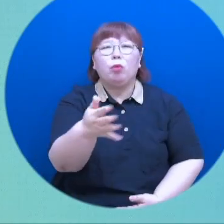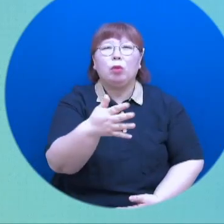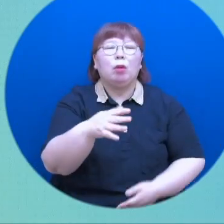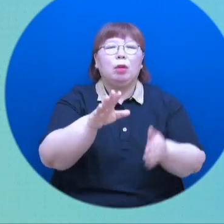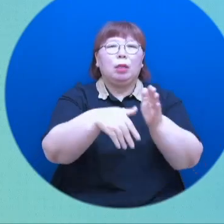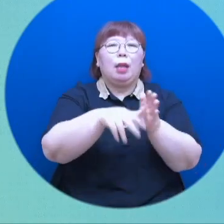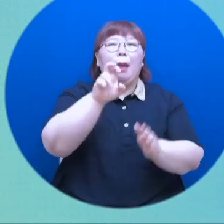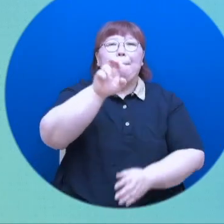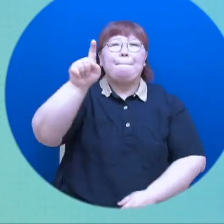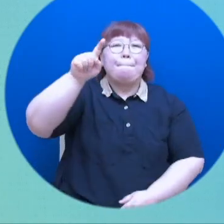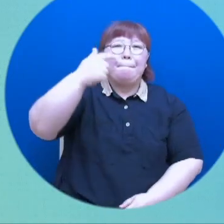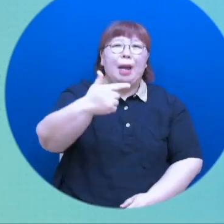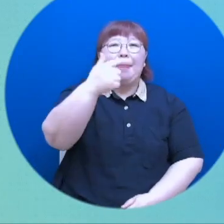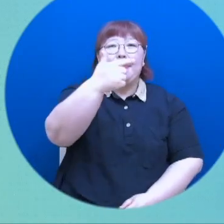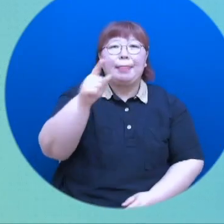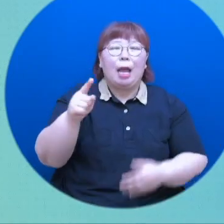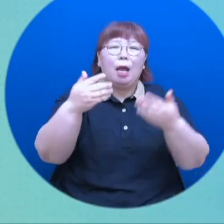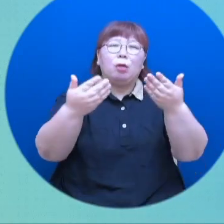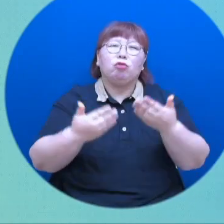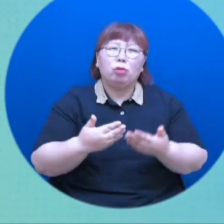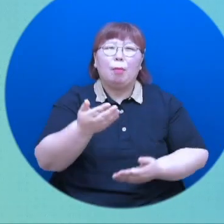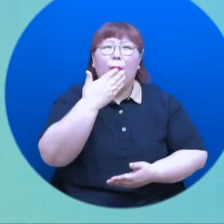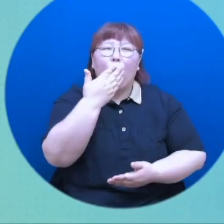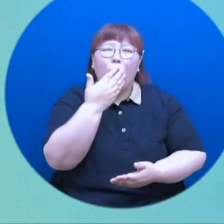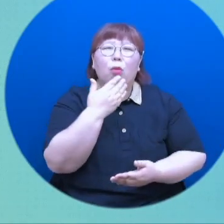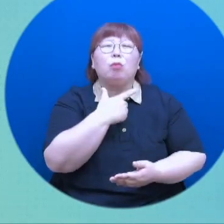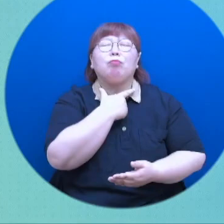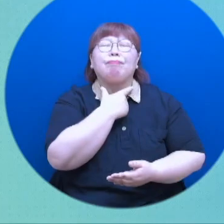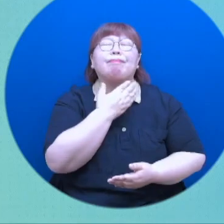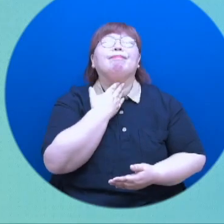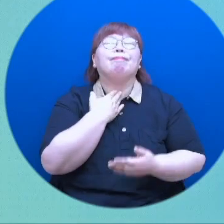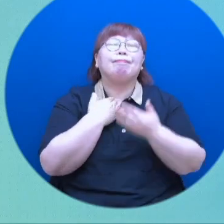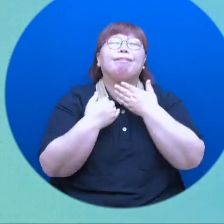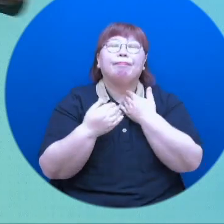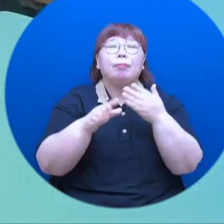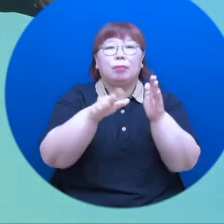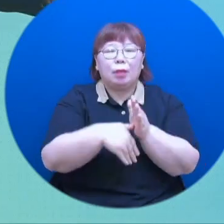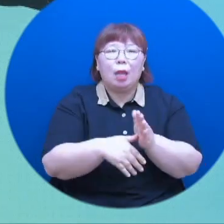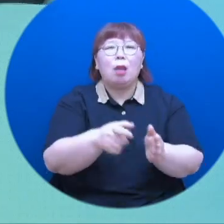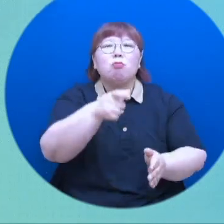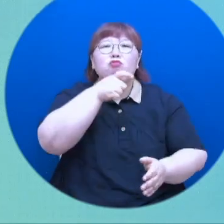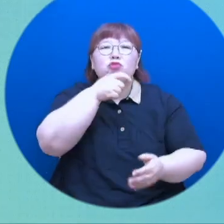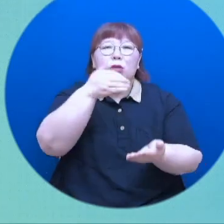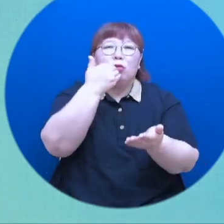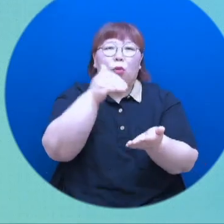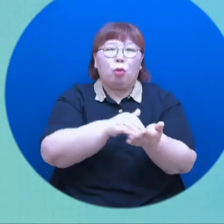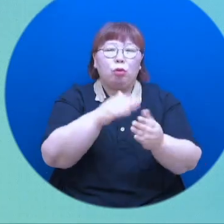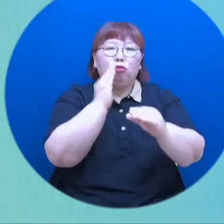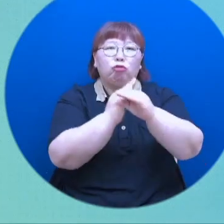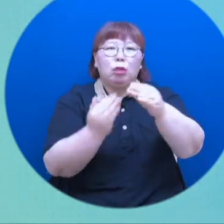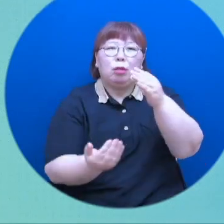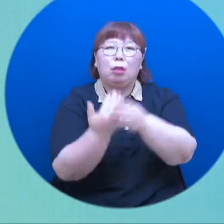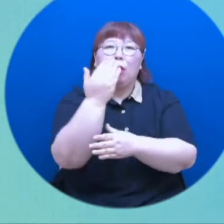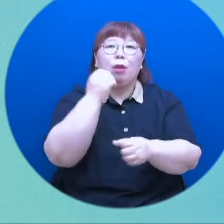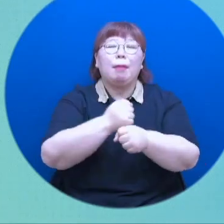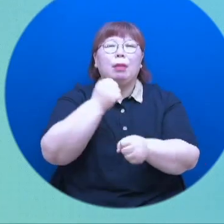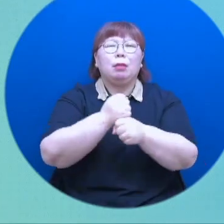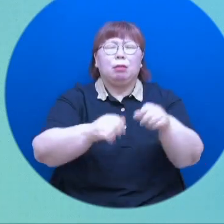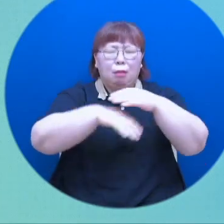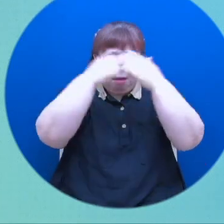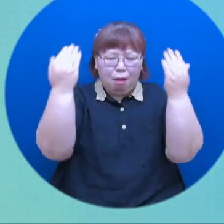만나를 내려주는 것, 또한 마실 물이 없을 때 반석에서 물나게 하는 것, 다 기적이잖아요. 무슨